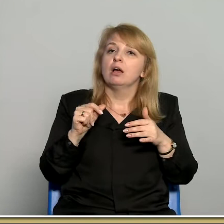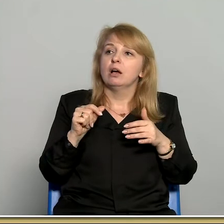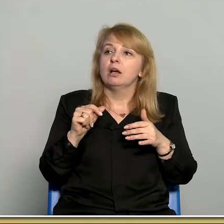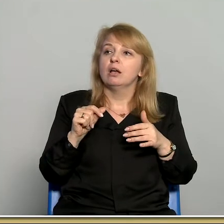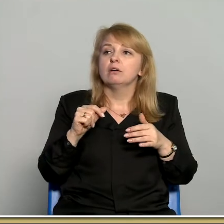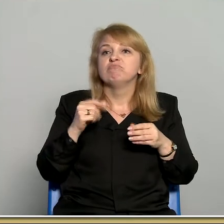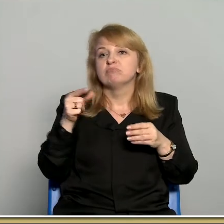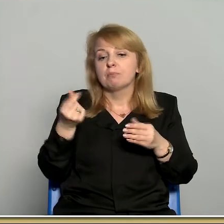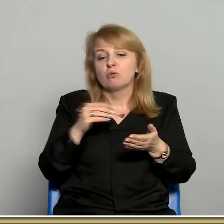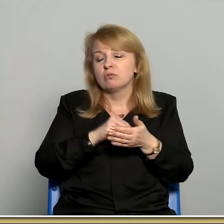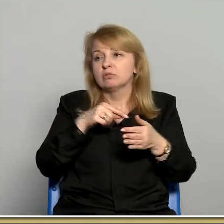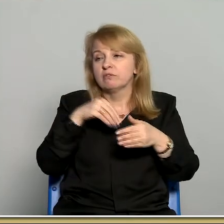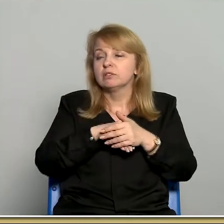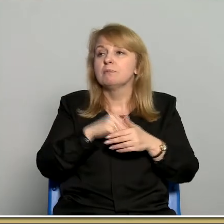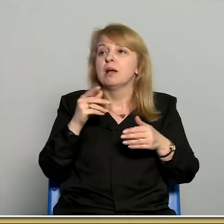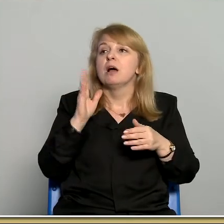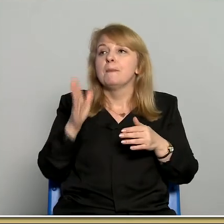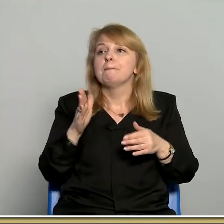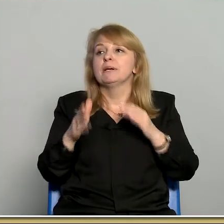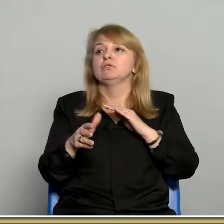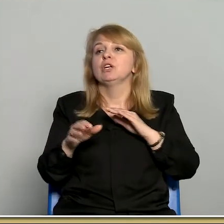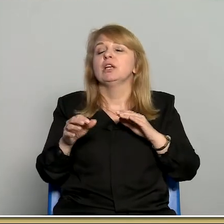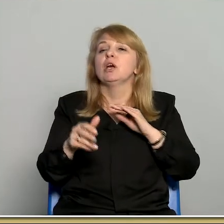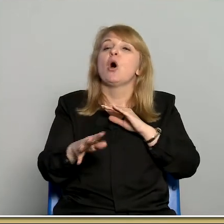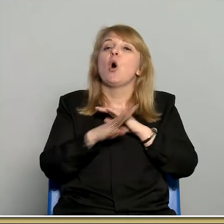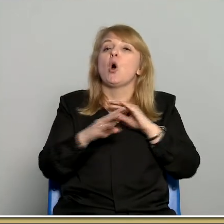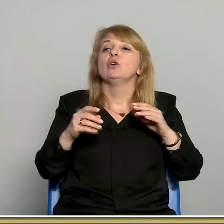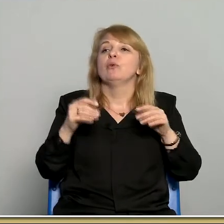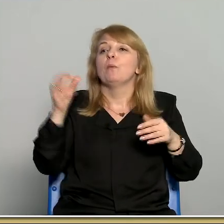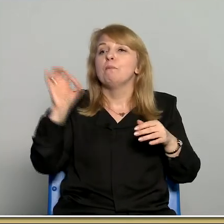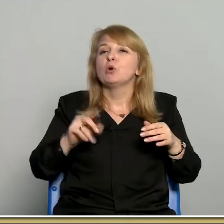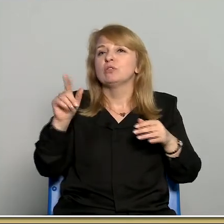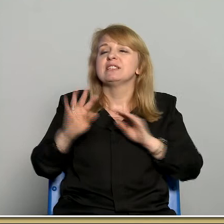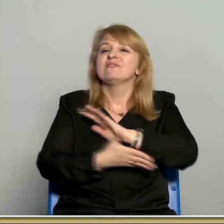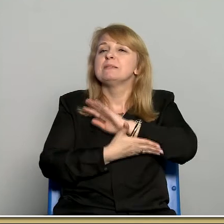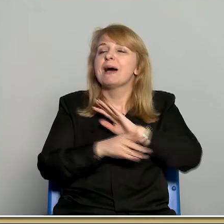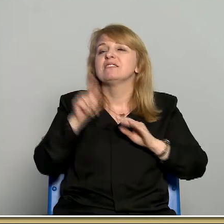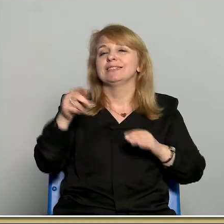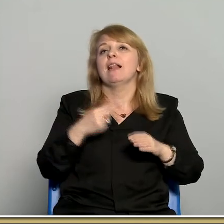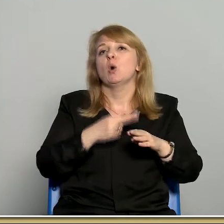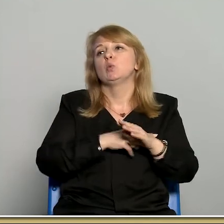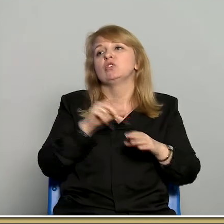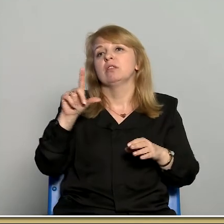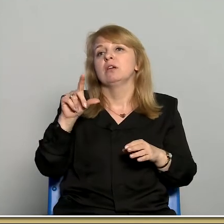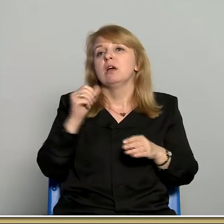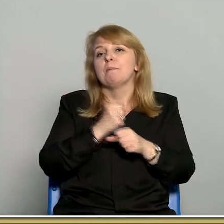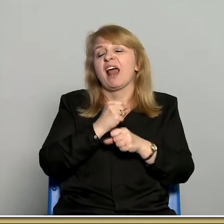środków, bo około 90% to są środki przeznaczone na wsparcie za pośrednictwem powiatowych urzędów pracy.